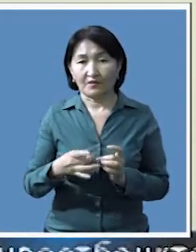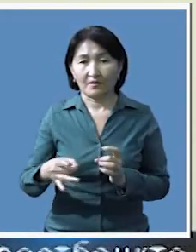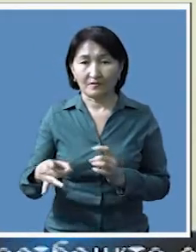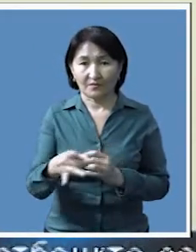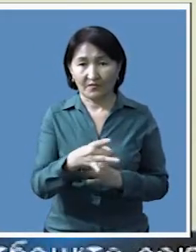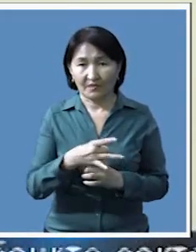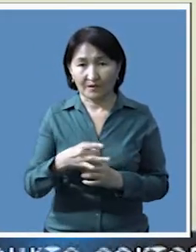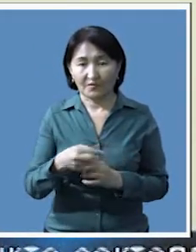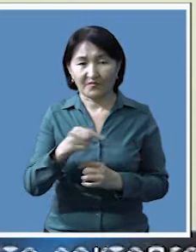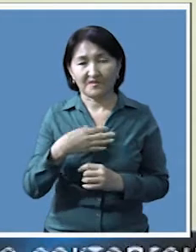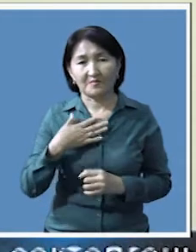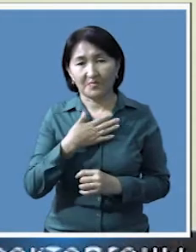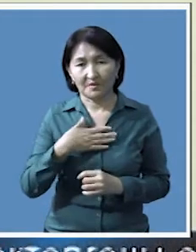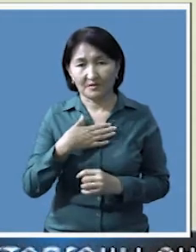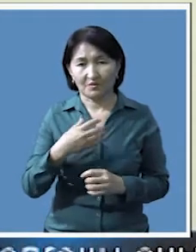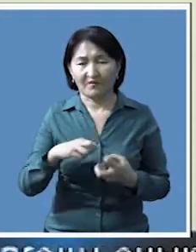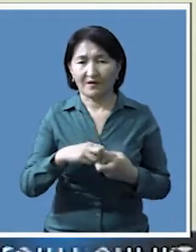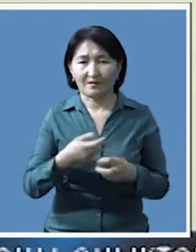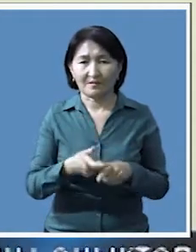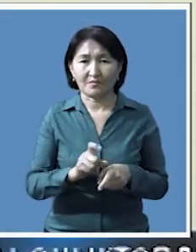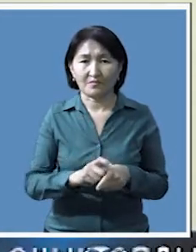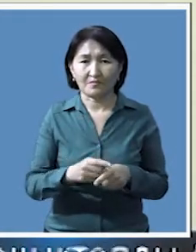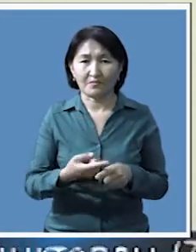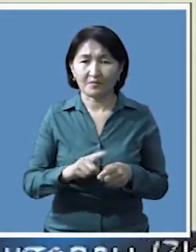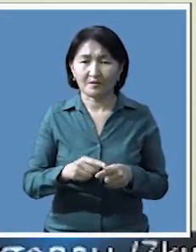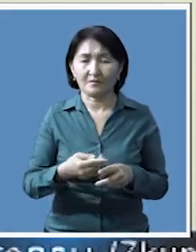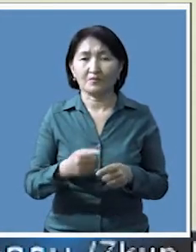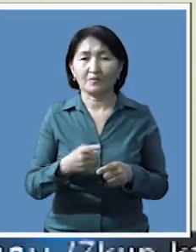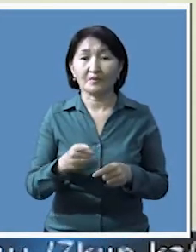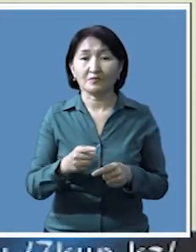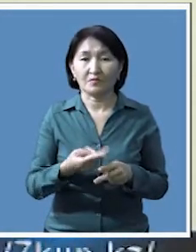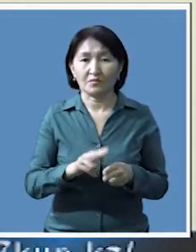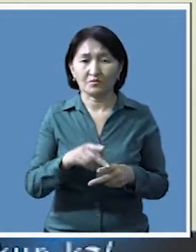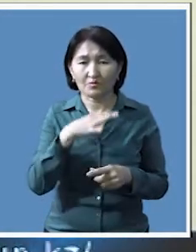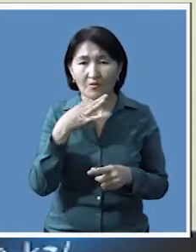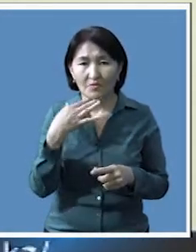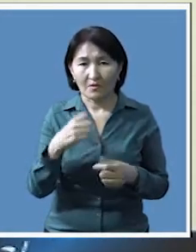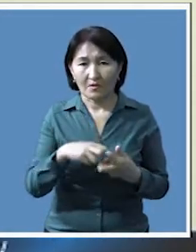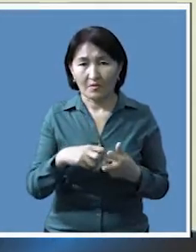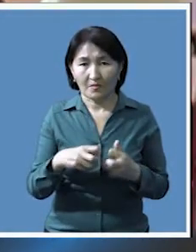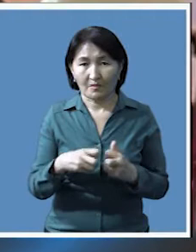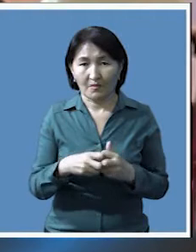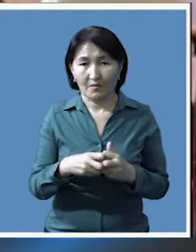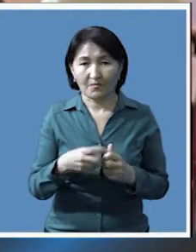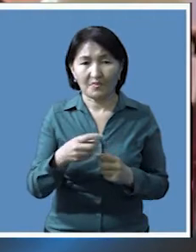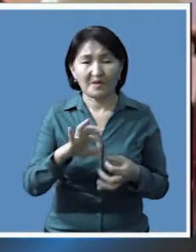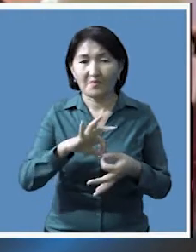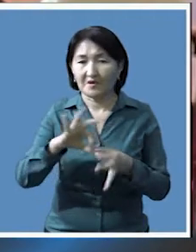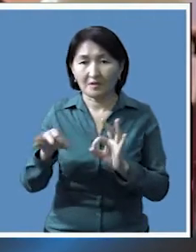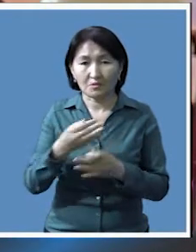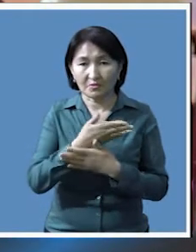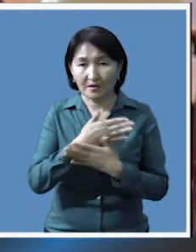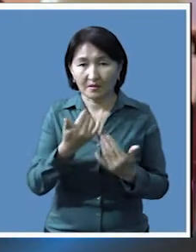ерте бастағанбыз жұмысты, бірақ мынау қаналатын пробиркалардың жетісу уақытына республикадан жетіспеуінен.